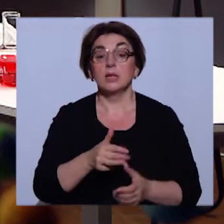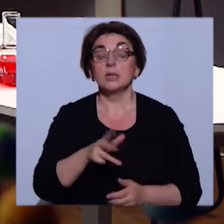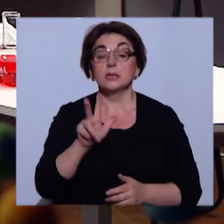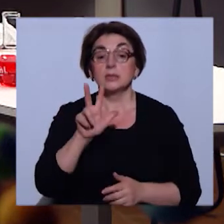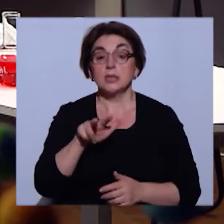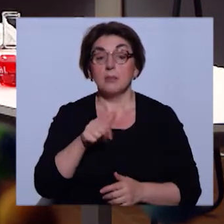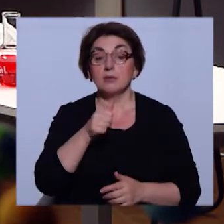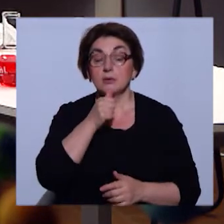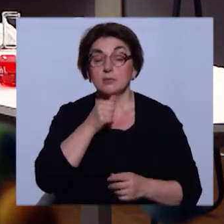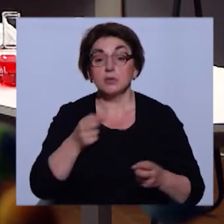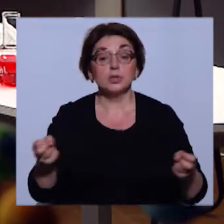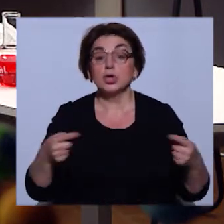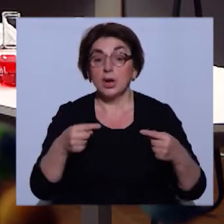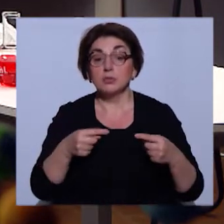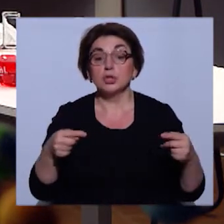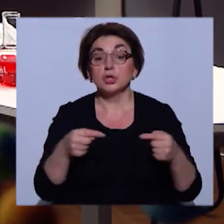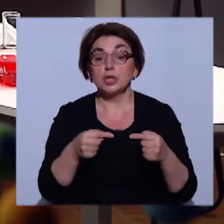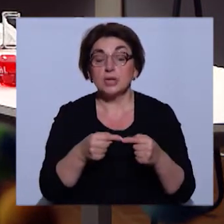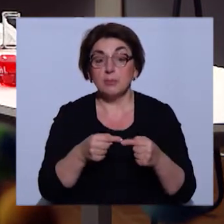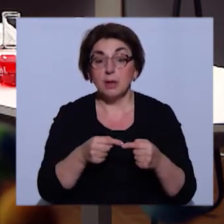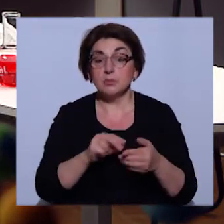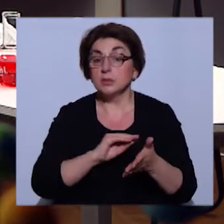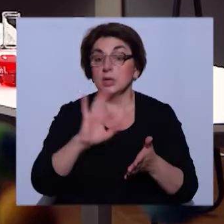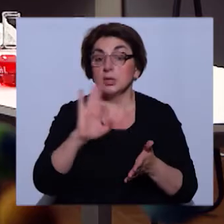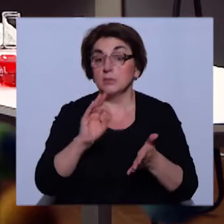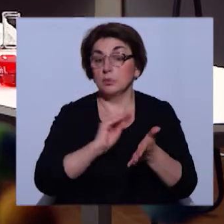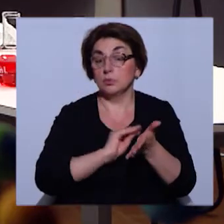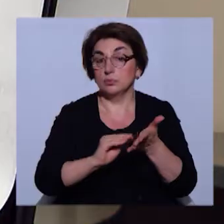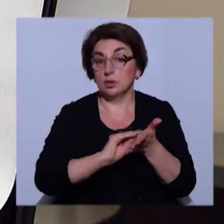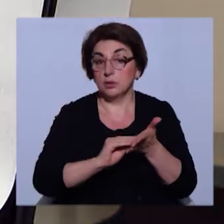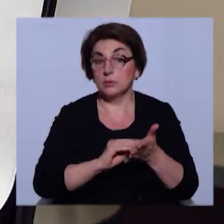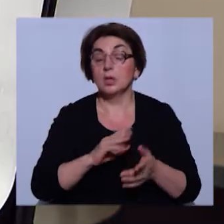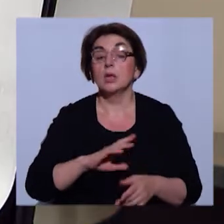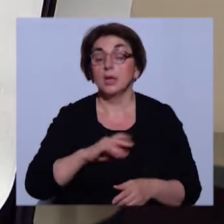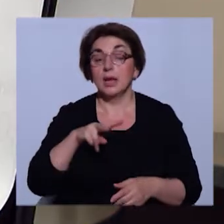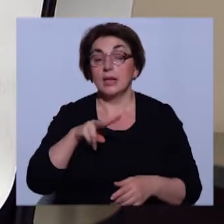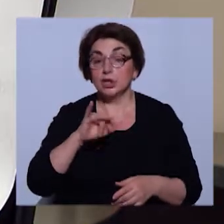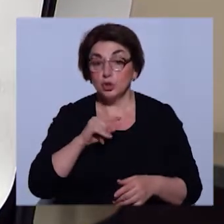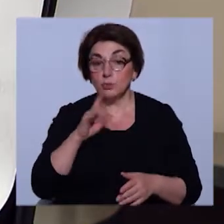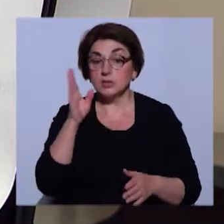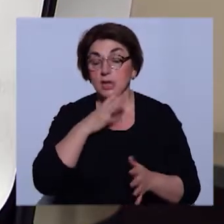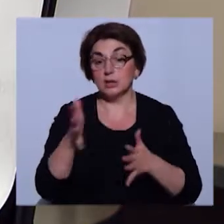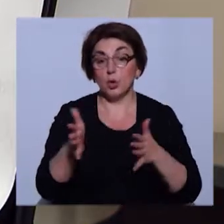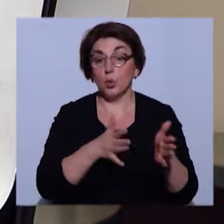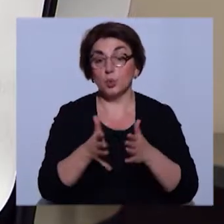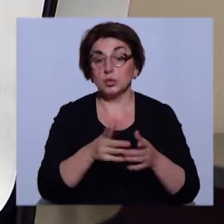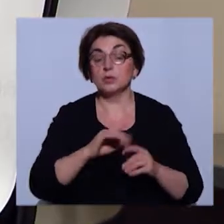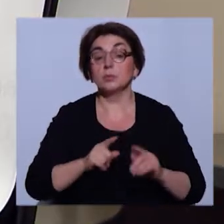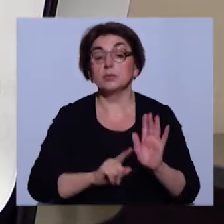ექსპერიმენტის შესაბამისი რეაქცია აუცილებლად მინდა რომ ჩავიწეროთ. ესე იგი, ლითიუმის წყალთან ურთიერთქმედები წარმოიქმნა